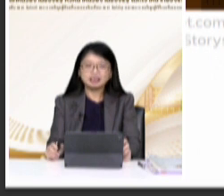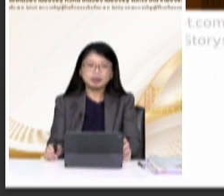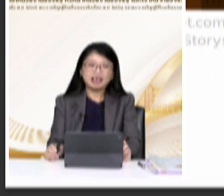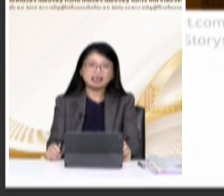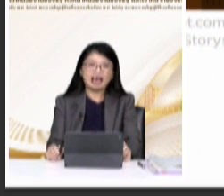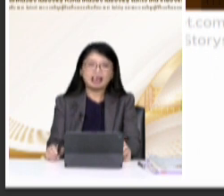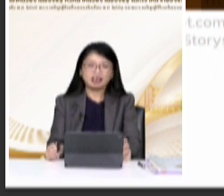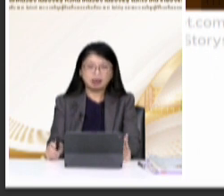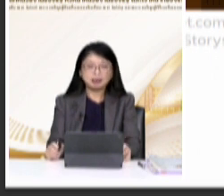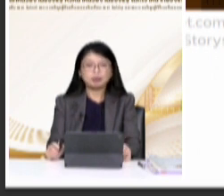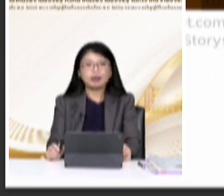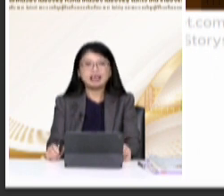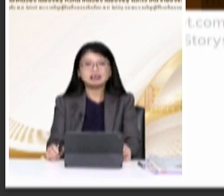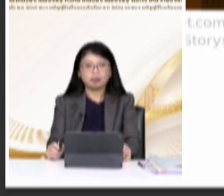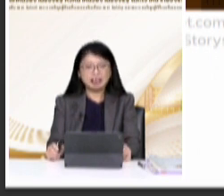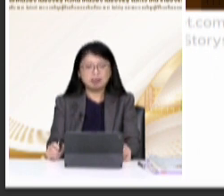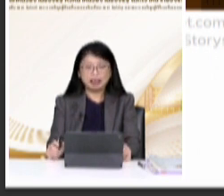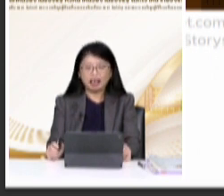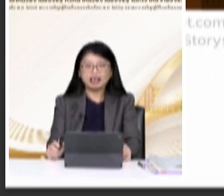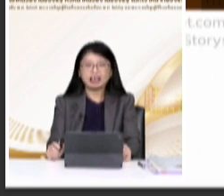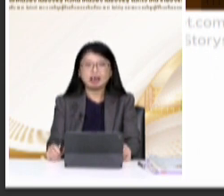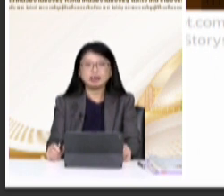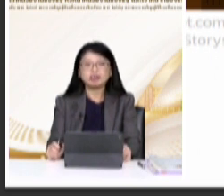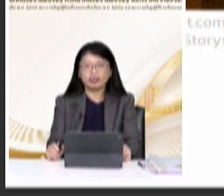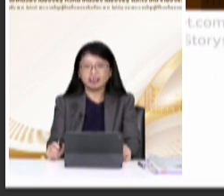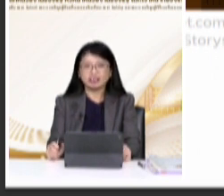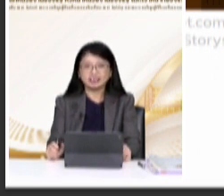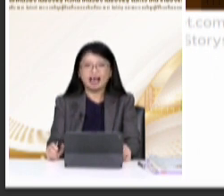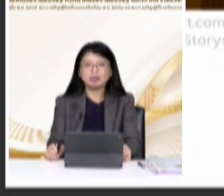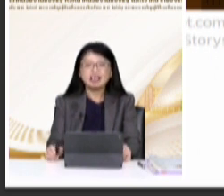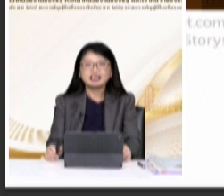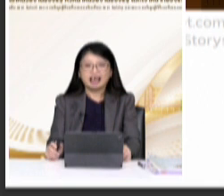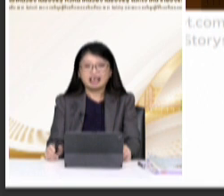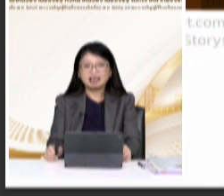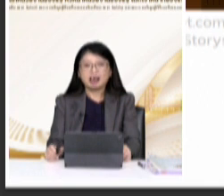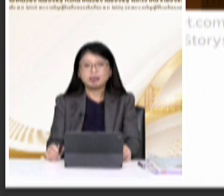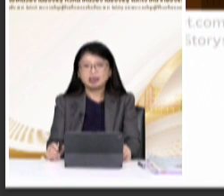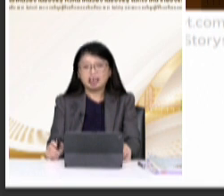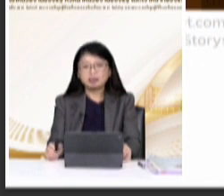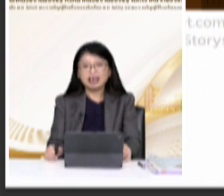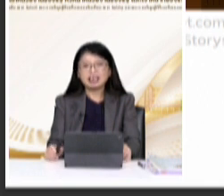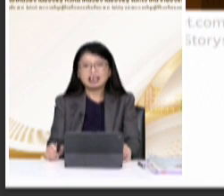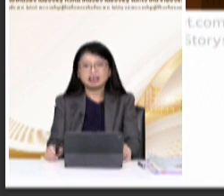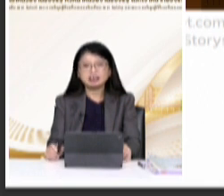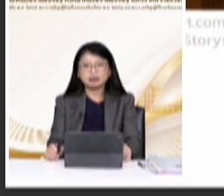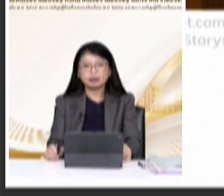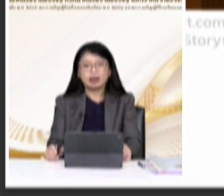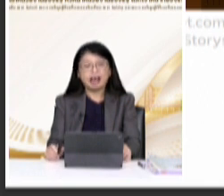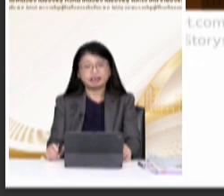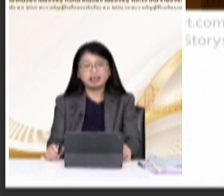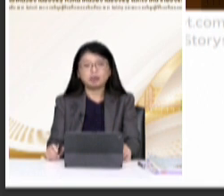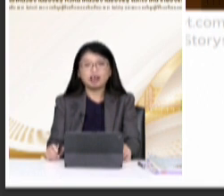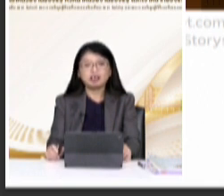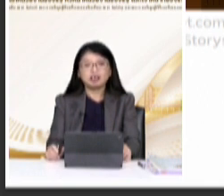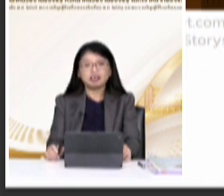ท็จจริงพยานหลักฐานแล้วก็ทำสำนวนเนี่ยส่งไปยังพนักงานอัยการเพื่อฟ้องคดีต่อศาลจากนั้นน่ะท่านพนักงานอัยการท่านก็จะดูห